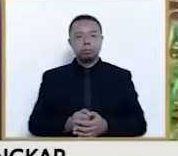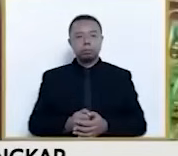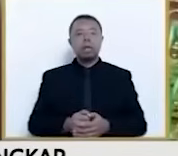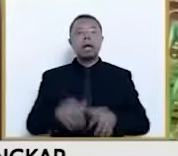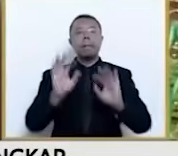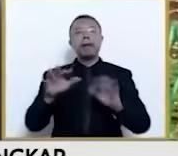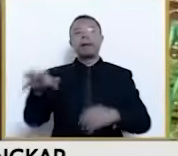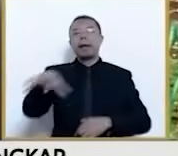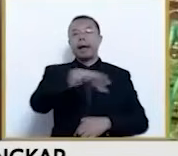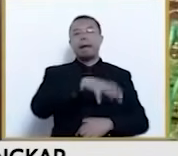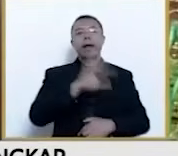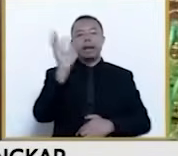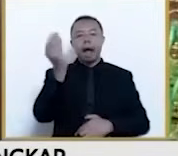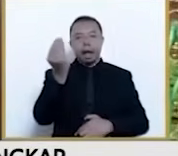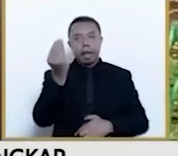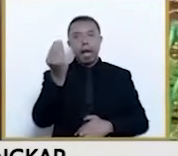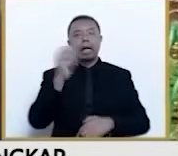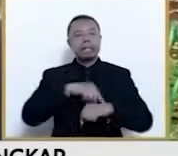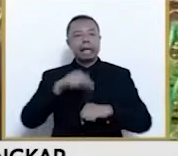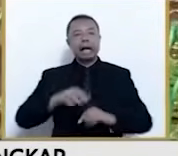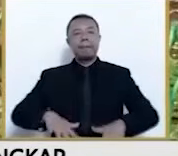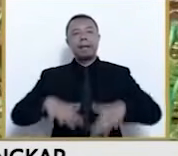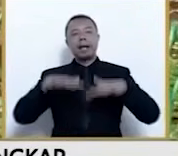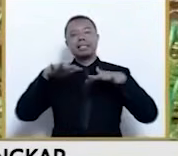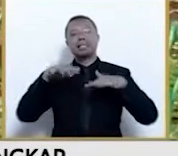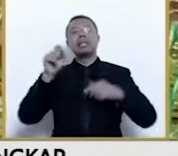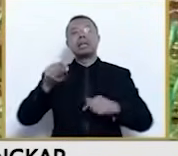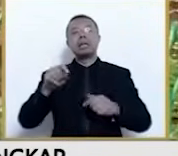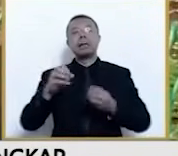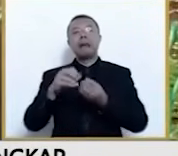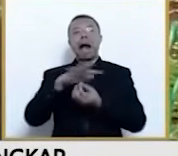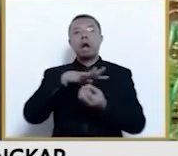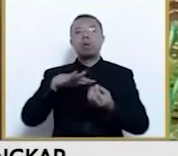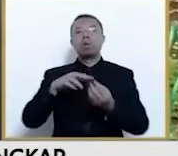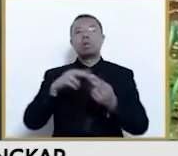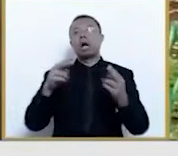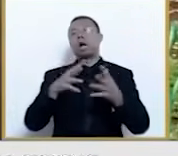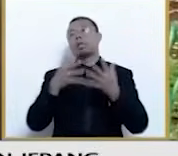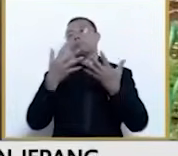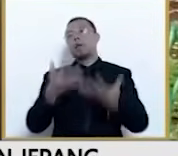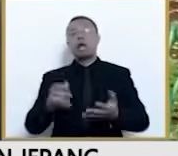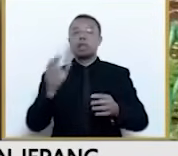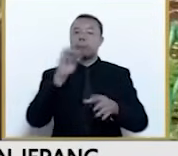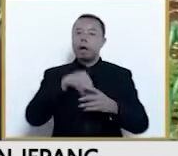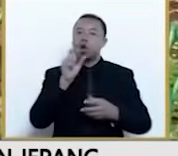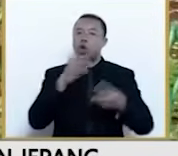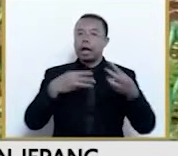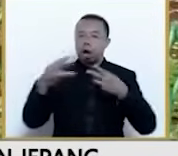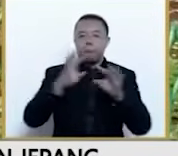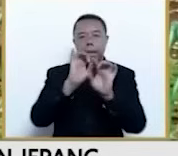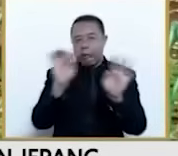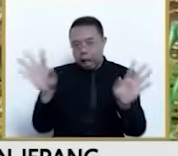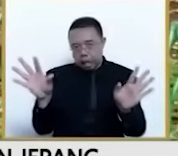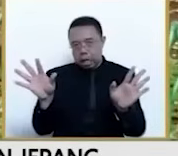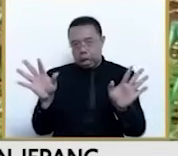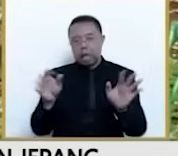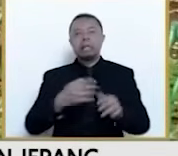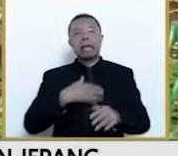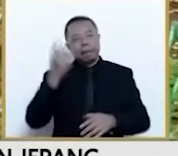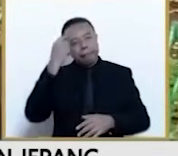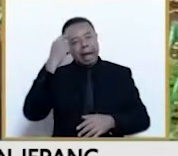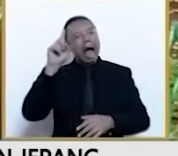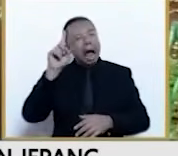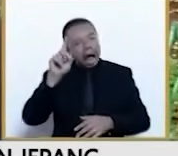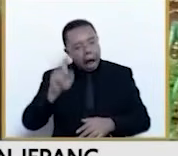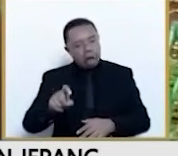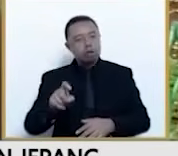Banyak banget daerah-daerah di Jakarta yang terkena banjir dan itu memang dampaknya lumayan signifikan, terutama untuk ekonomi dan lain sebagainya sih. Jadi saya rasa ini memang